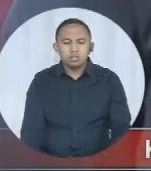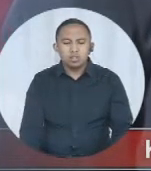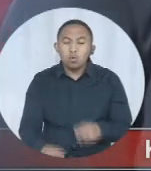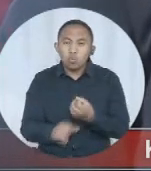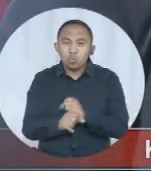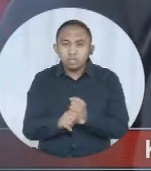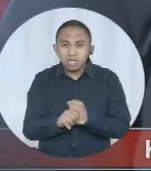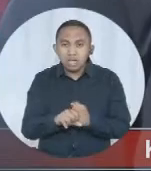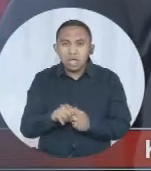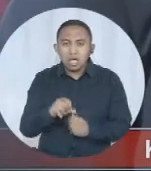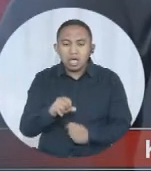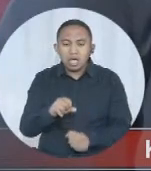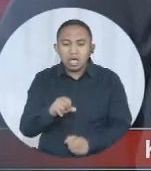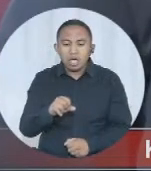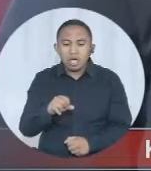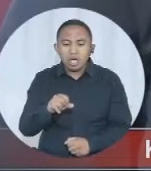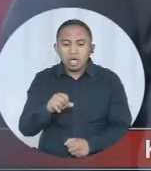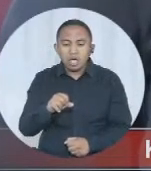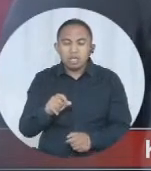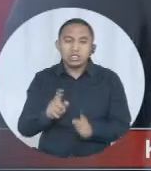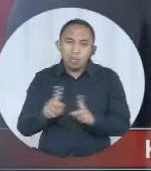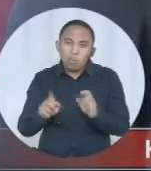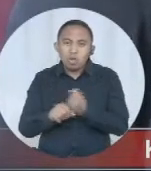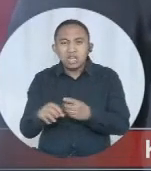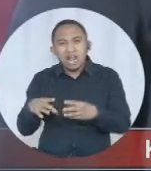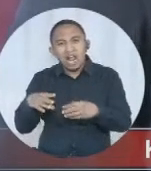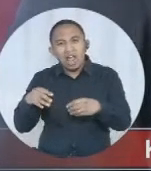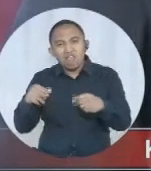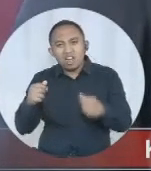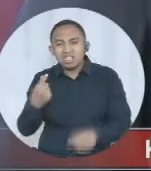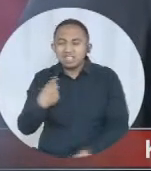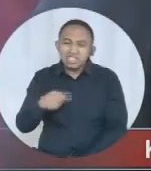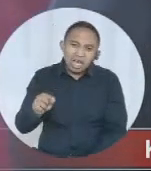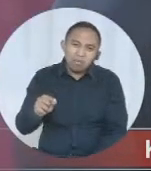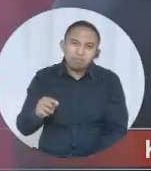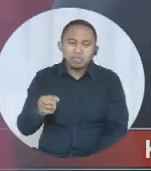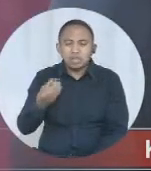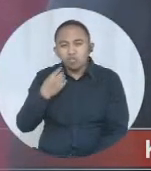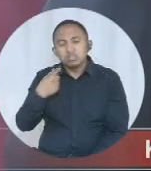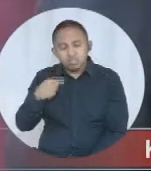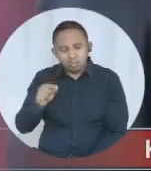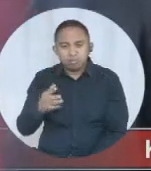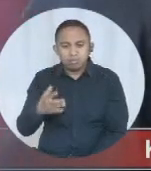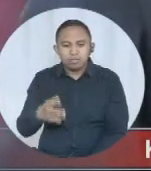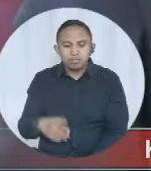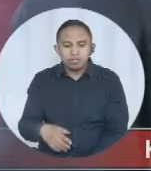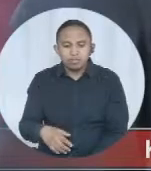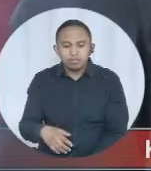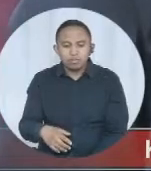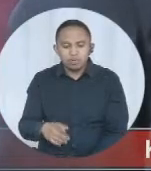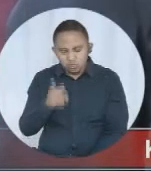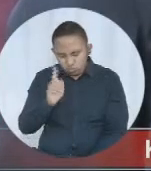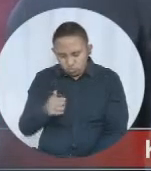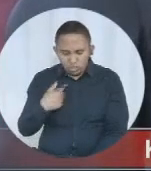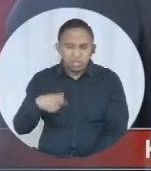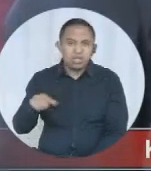ohatra sy ny lafarina rehetra zany hoe zavatra rehetra mifandraika amin'izay dia tokony tondra valiny